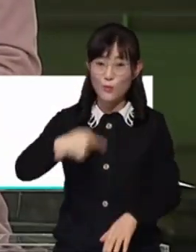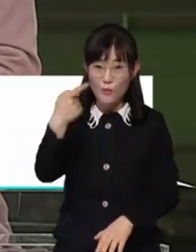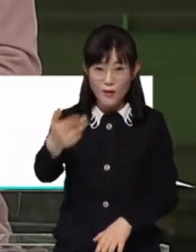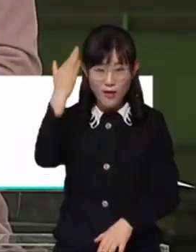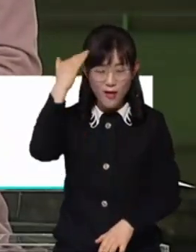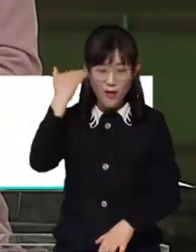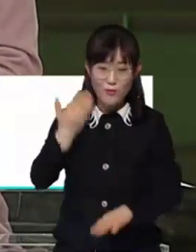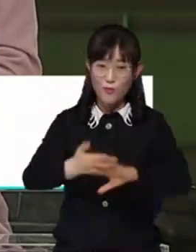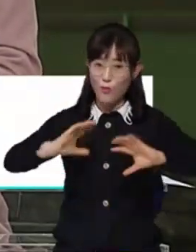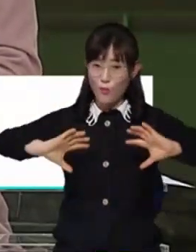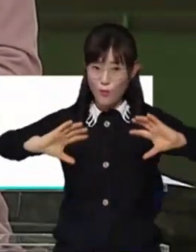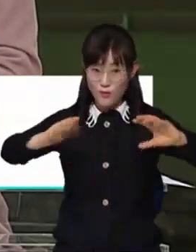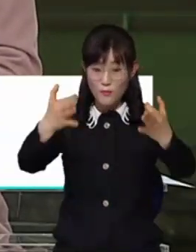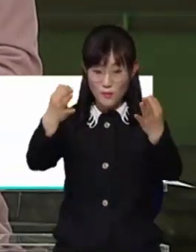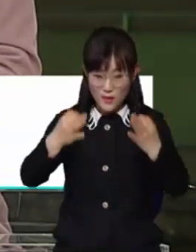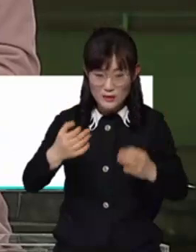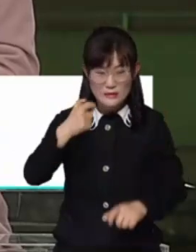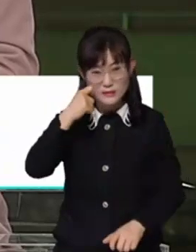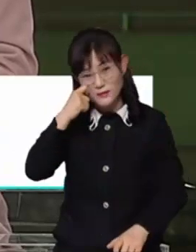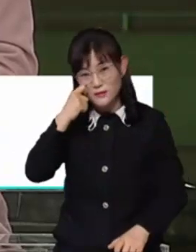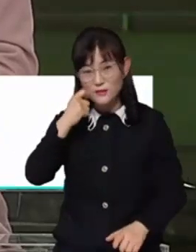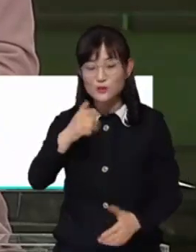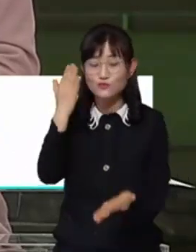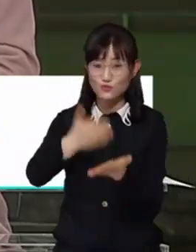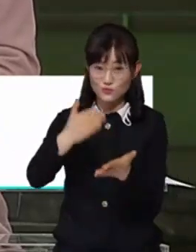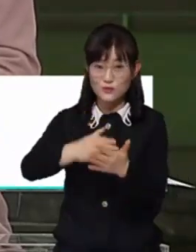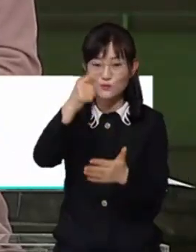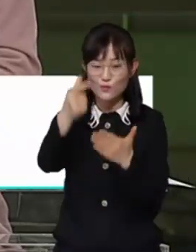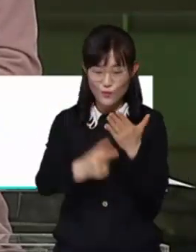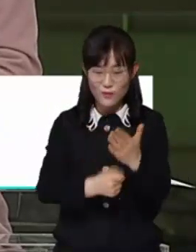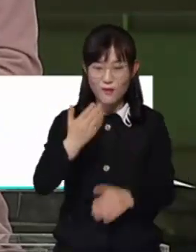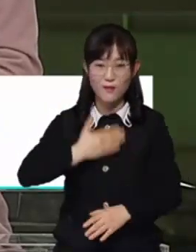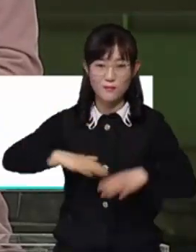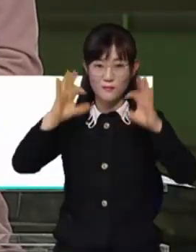넘어 국내외 소 비자에 있는 뉴